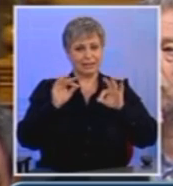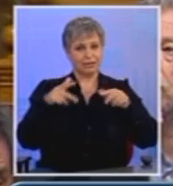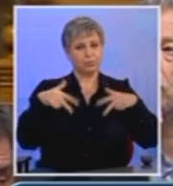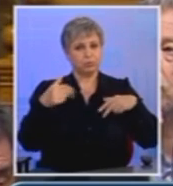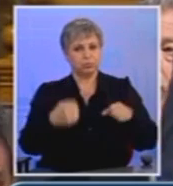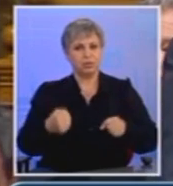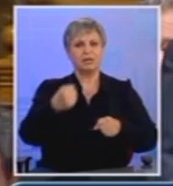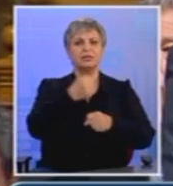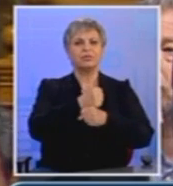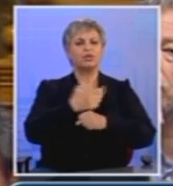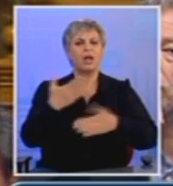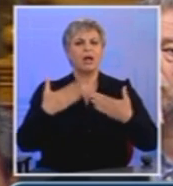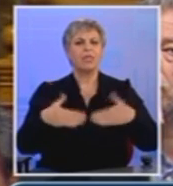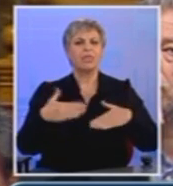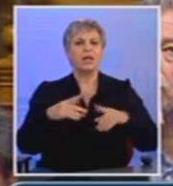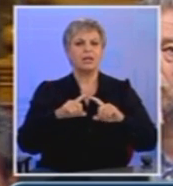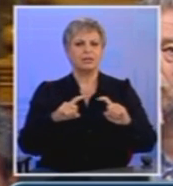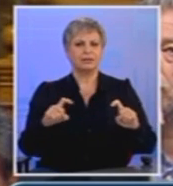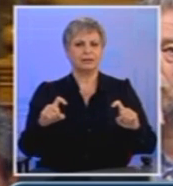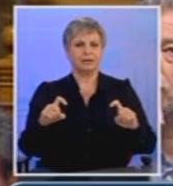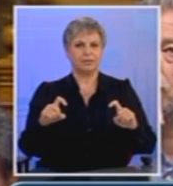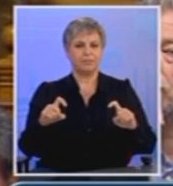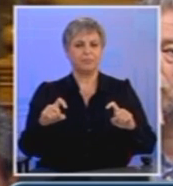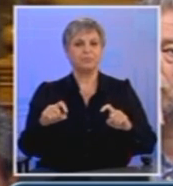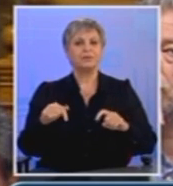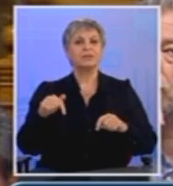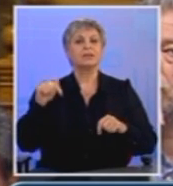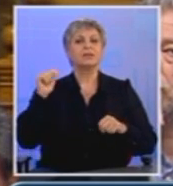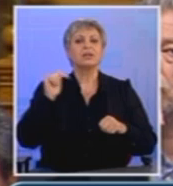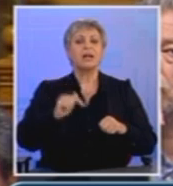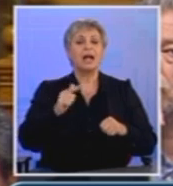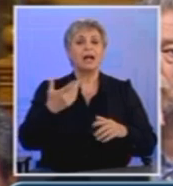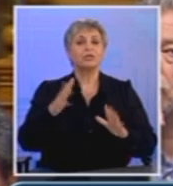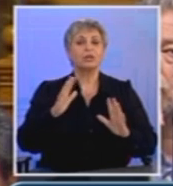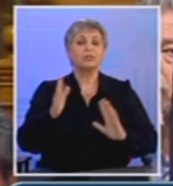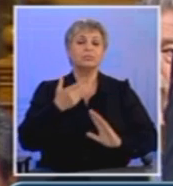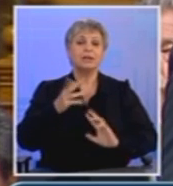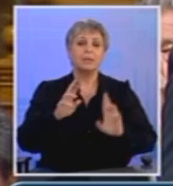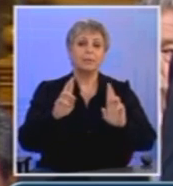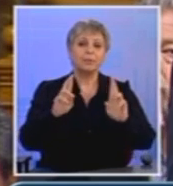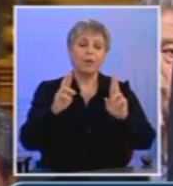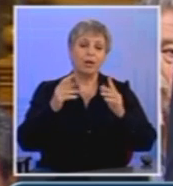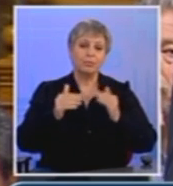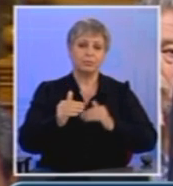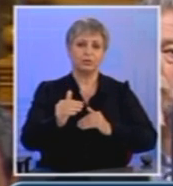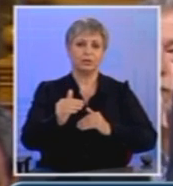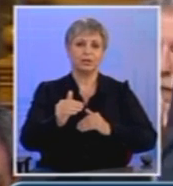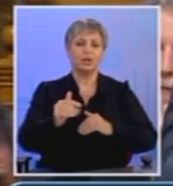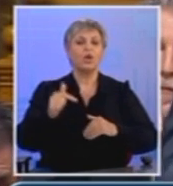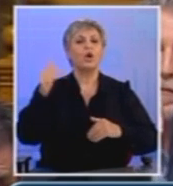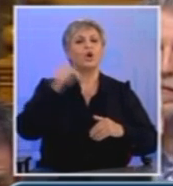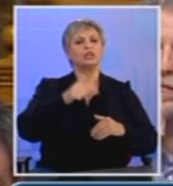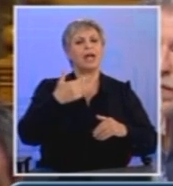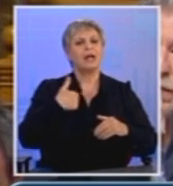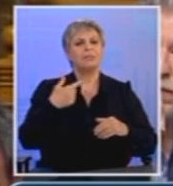που επιθυμούσαν ήταν η επιβεβαίωση της προφητείας και της προσδοκίας να αποτελέσουμε μία μικρή